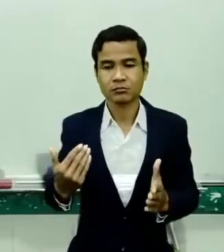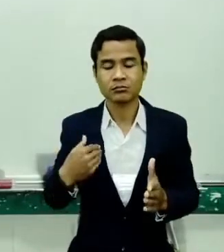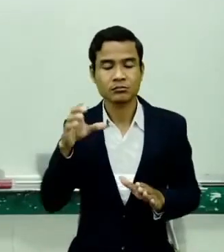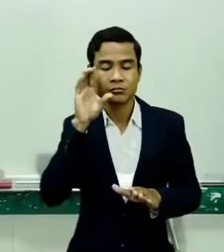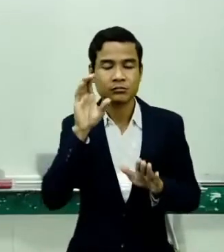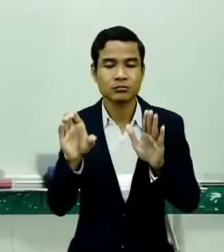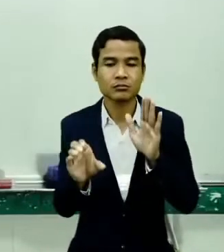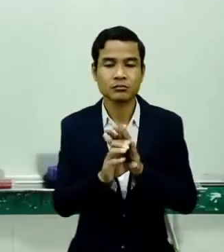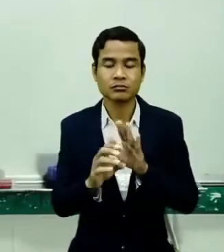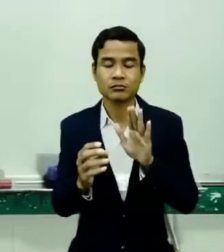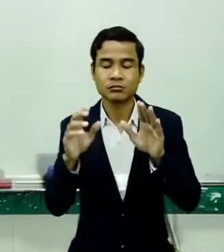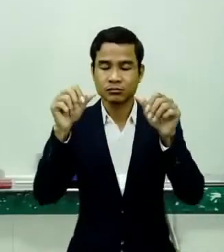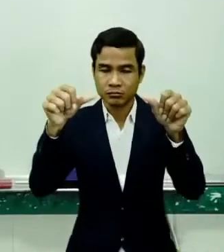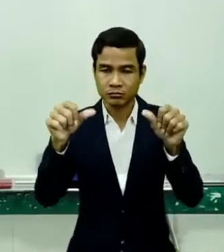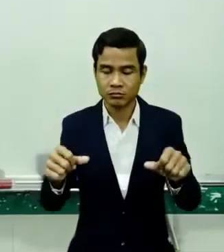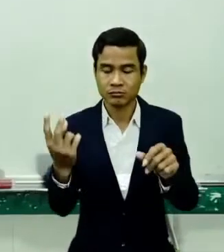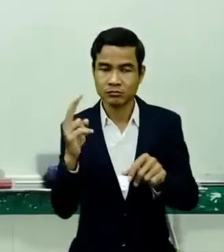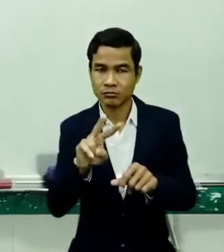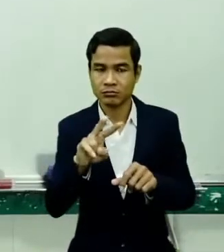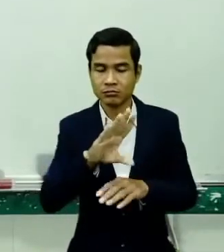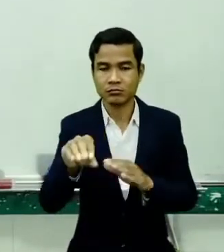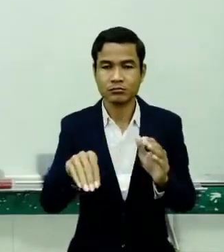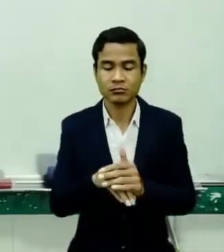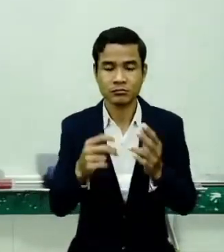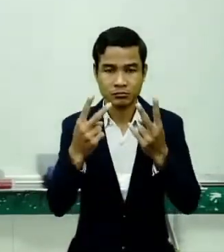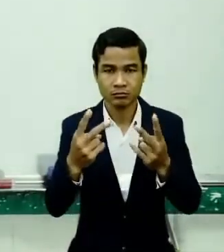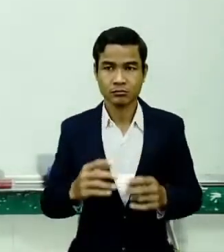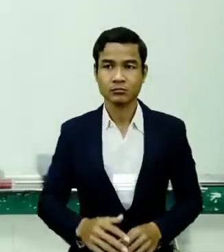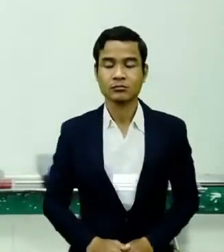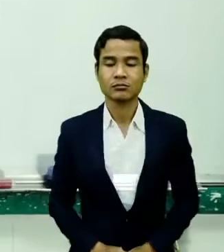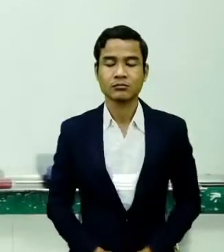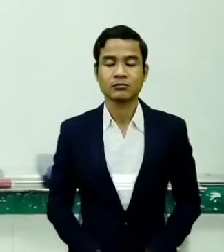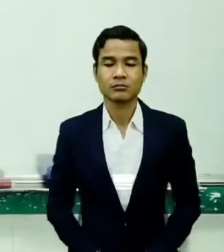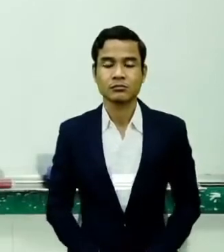rút hiếp ơi con cho rúm bị nật tặng ổn nè